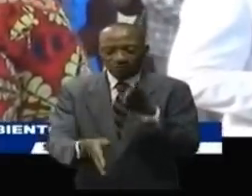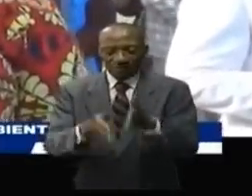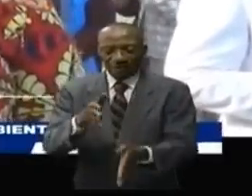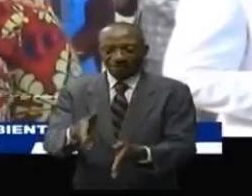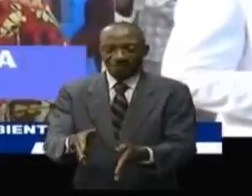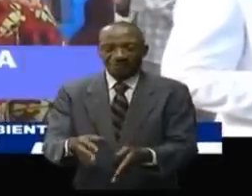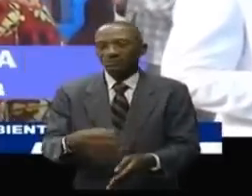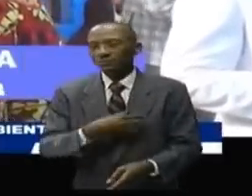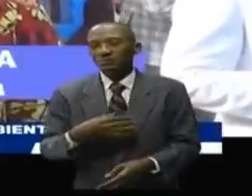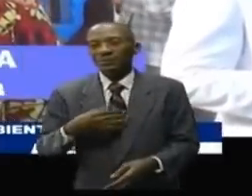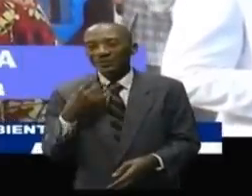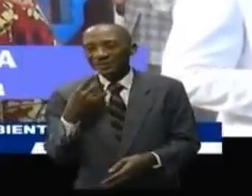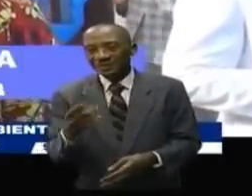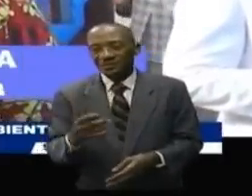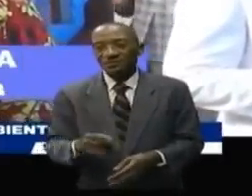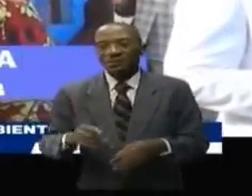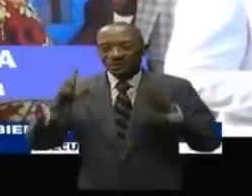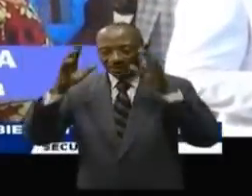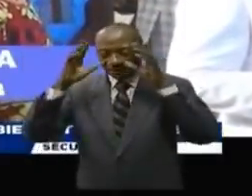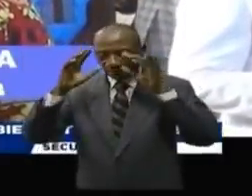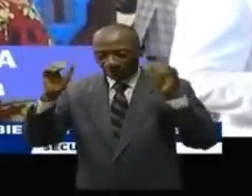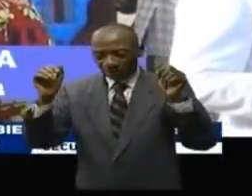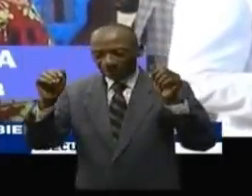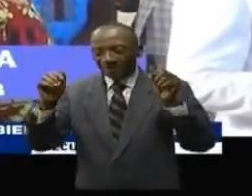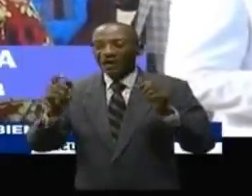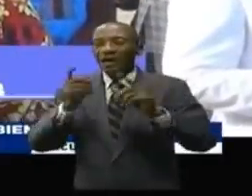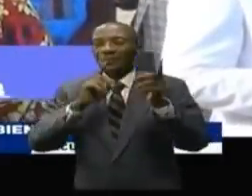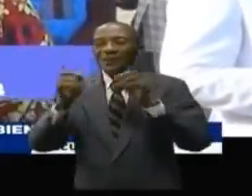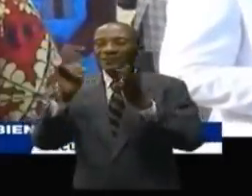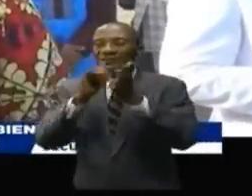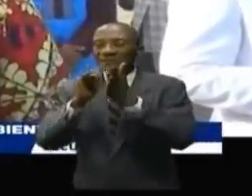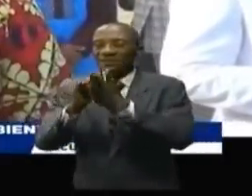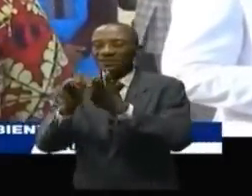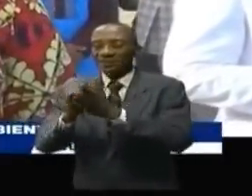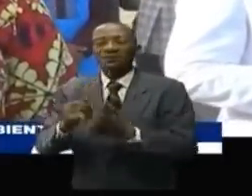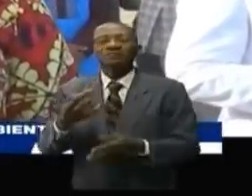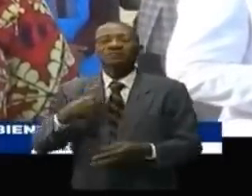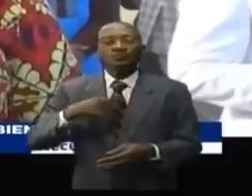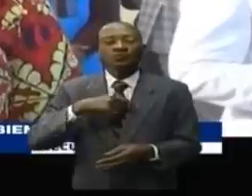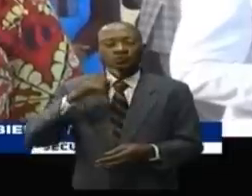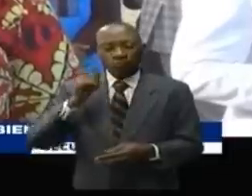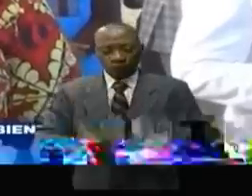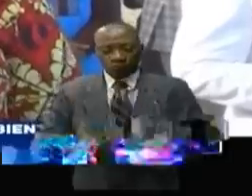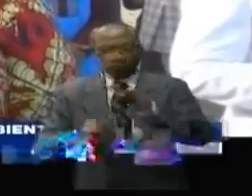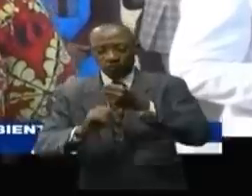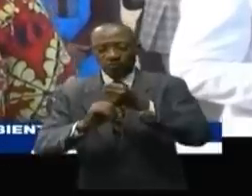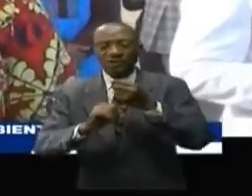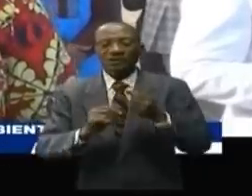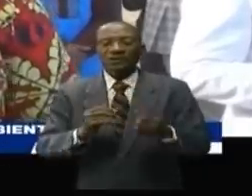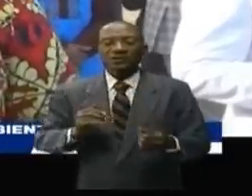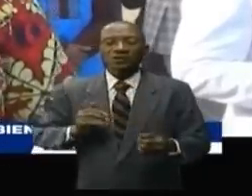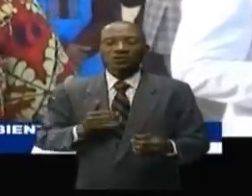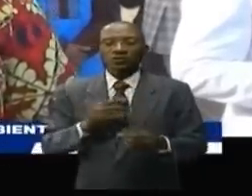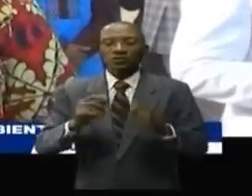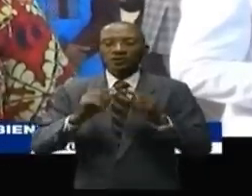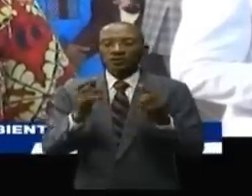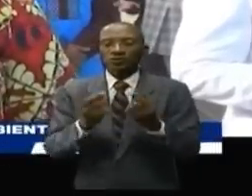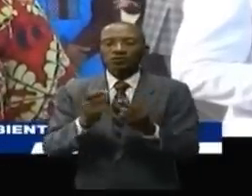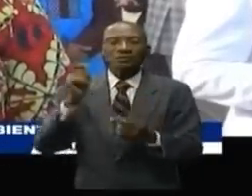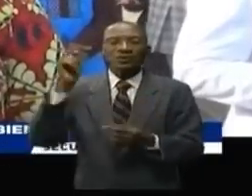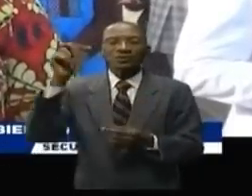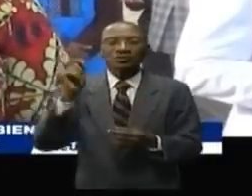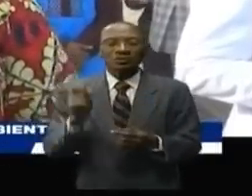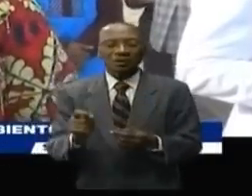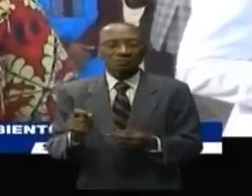sur recommandation du chef de l'État. Nous devons soutenir notre armée. Ils sont au front. Ils doivent savoir